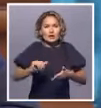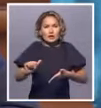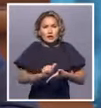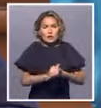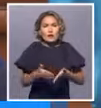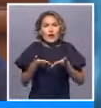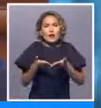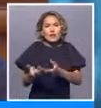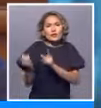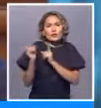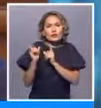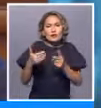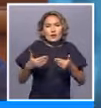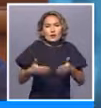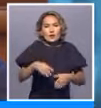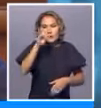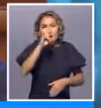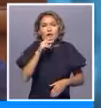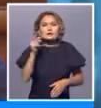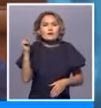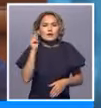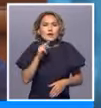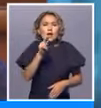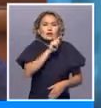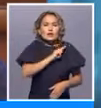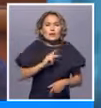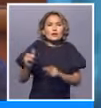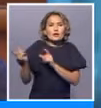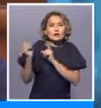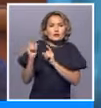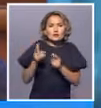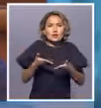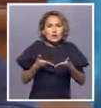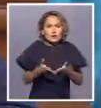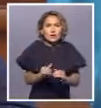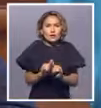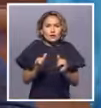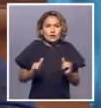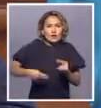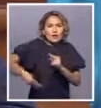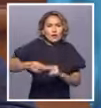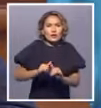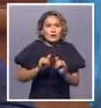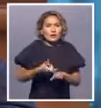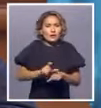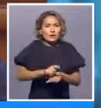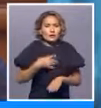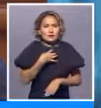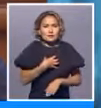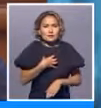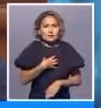жүргізіп жатырмыз. Бұл Қазақстанның тынық мұхитына тарихи тұрғыда алғаш қадам басуы. Мұны ынтымақтастығымыздың басы ғана деп